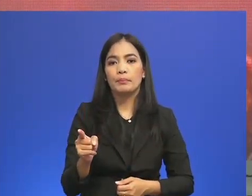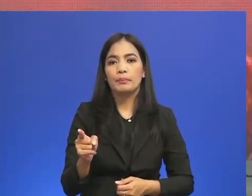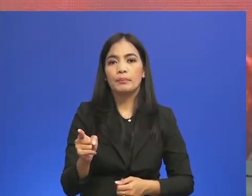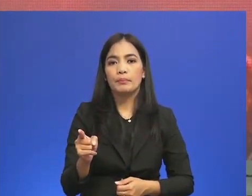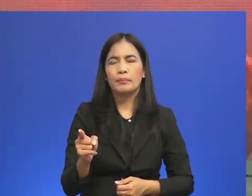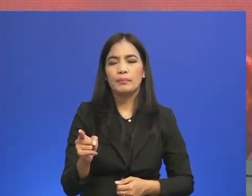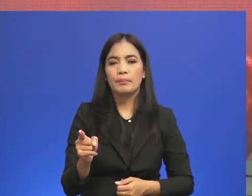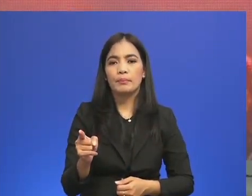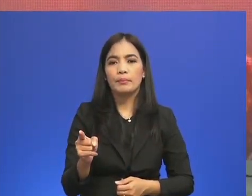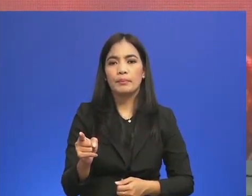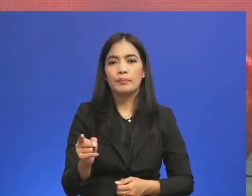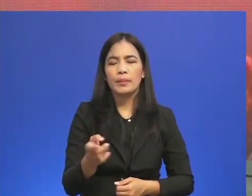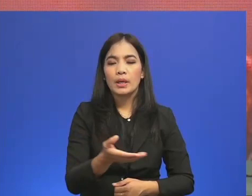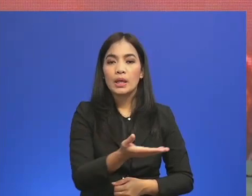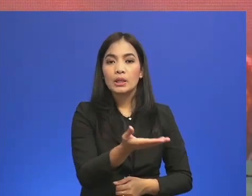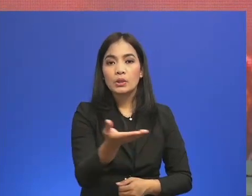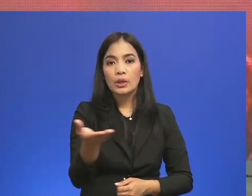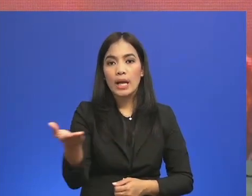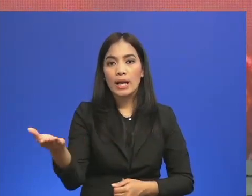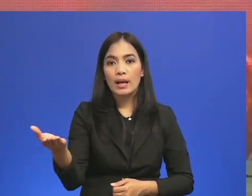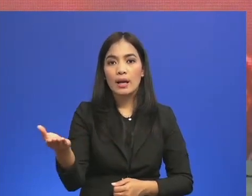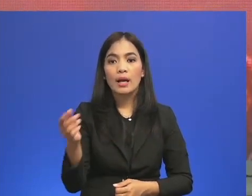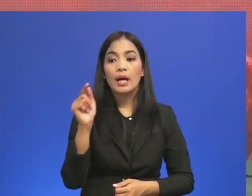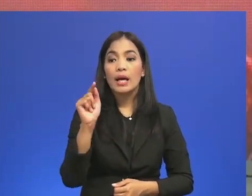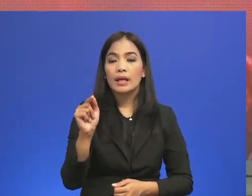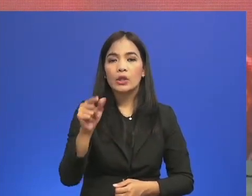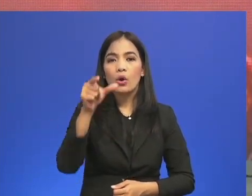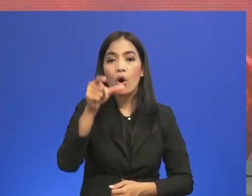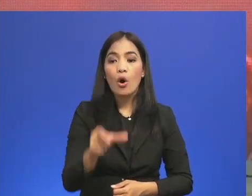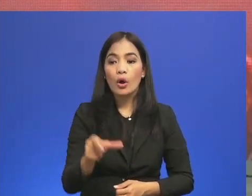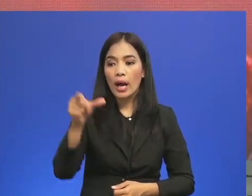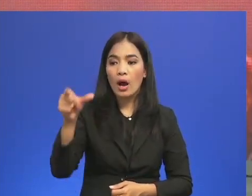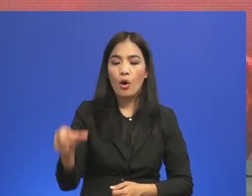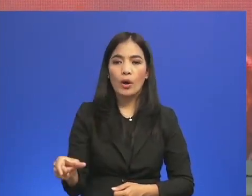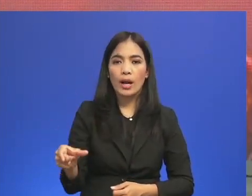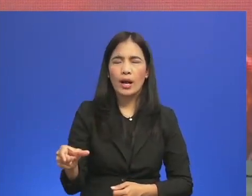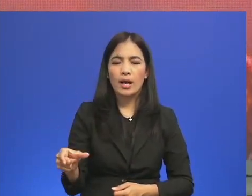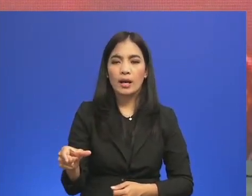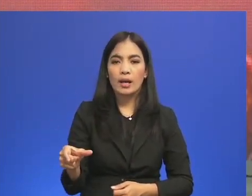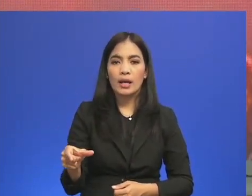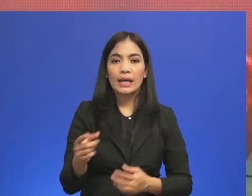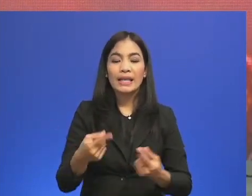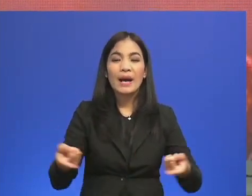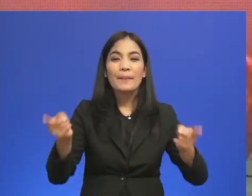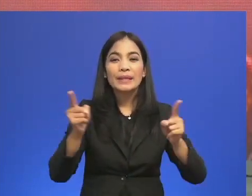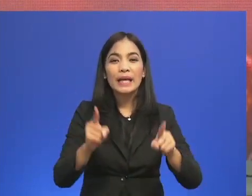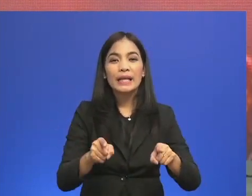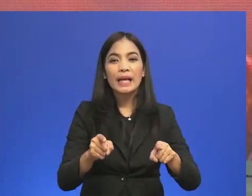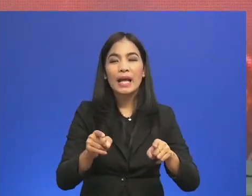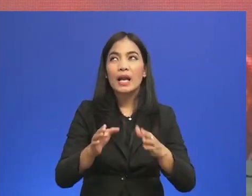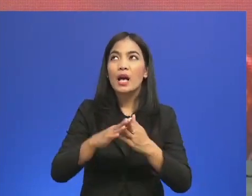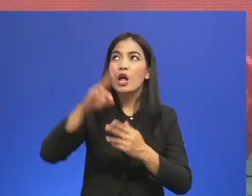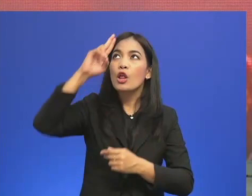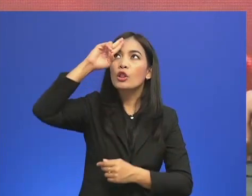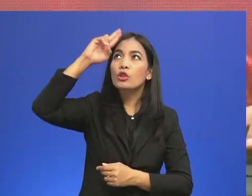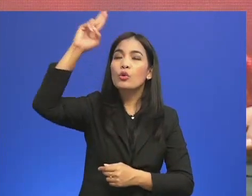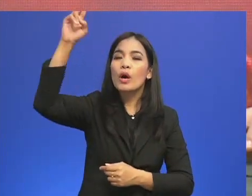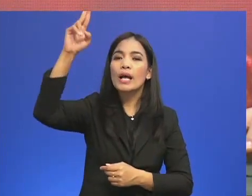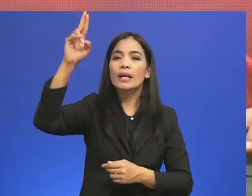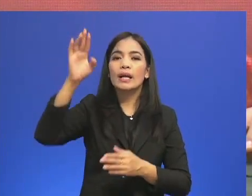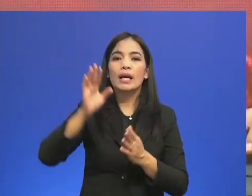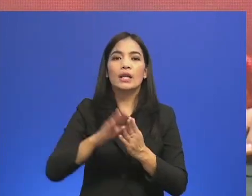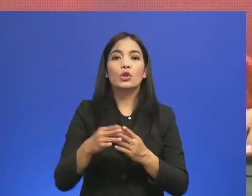Karena saudara adalah orang-orang yang menjadikan Tuhan sebagai